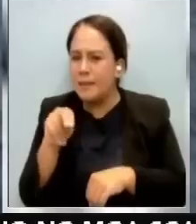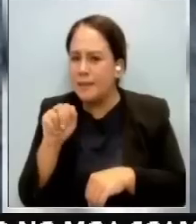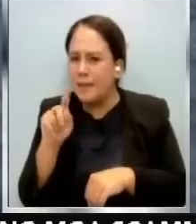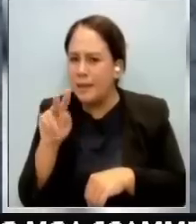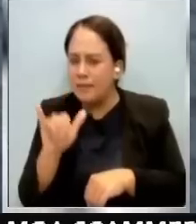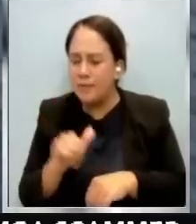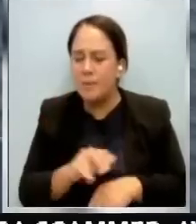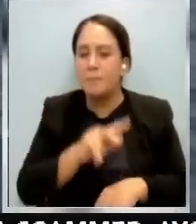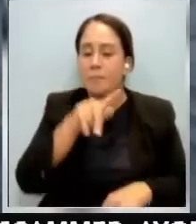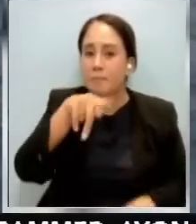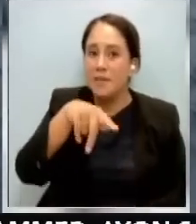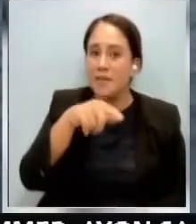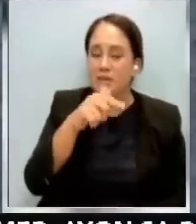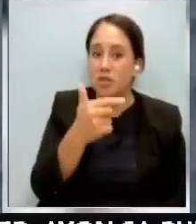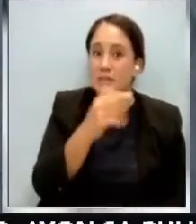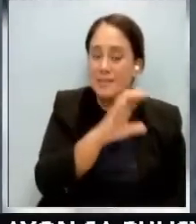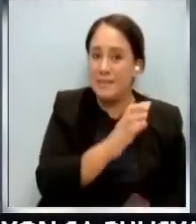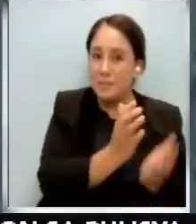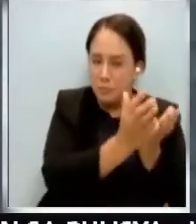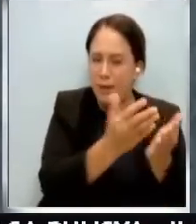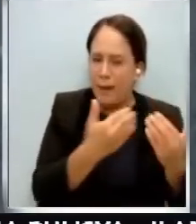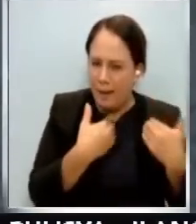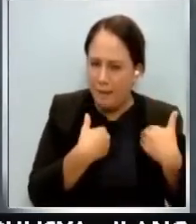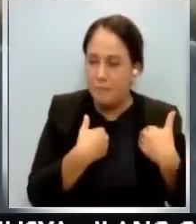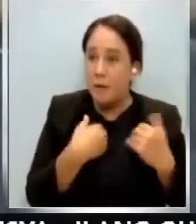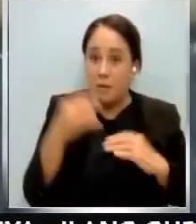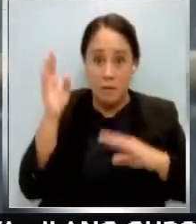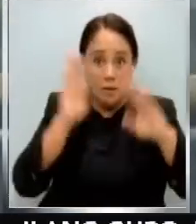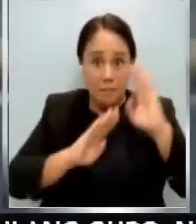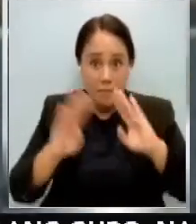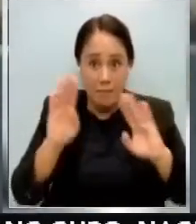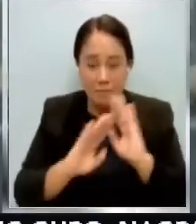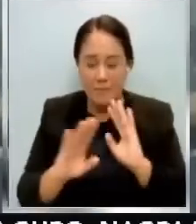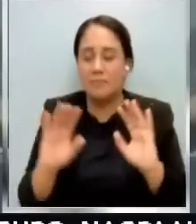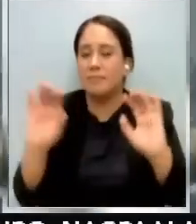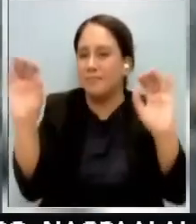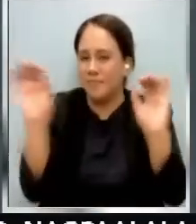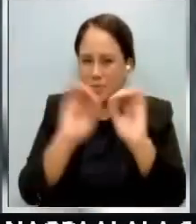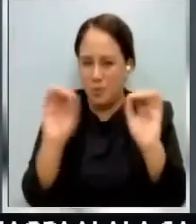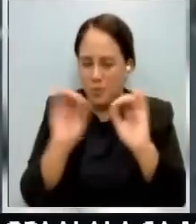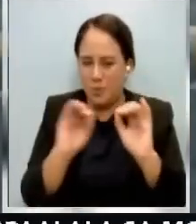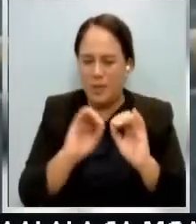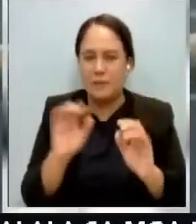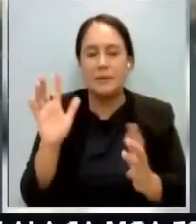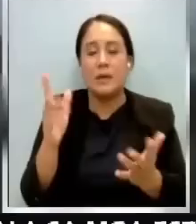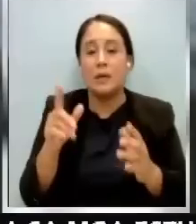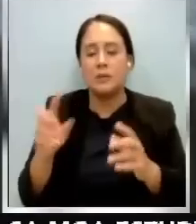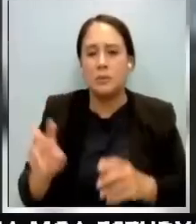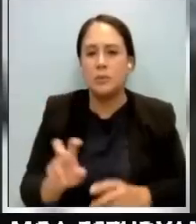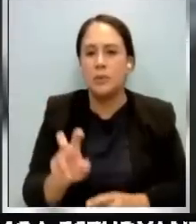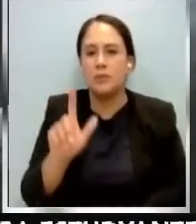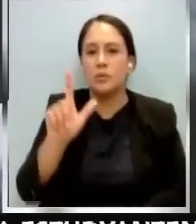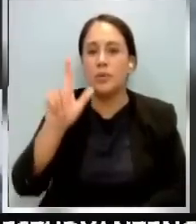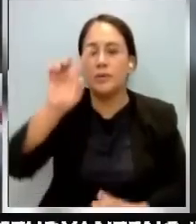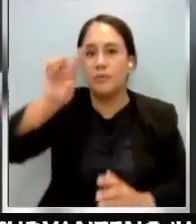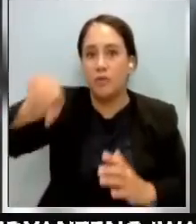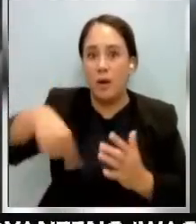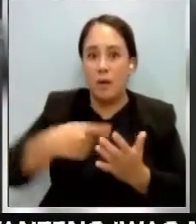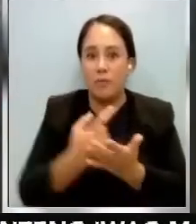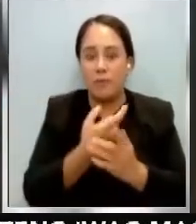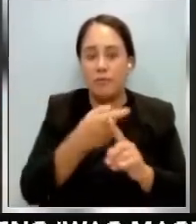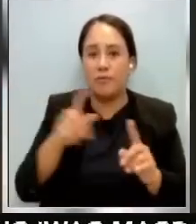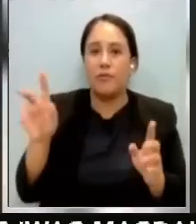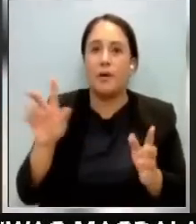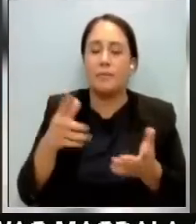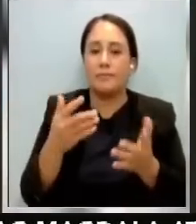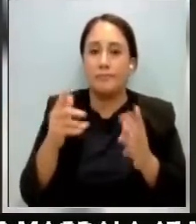rin. Pero wala naman naging anumang tensyon sa buong biyahe na tumagal ng mahigit 24 oras mula Puerto Princesa,